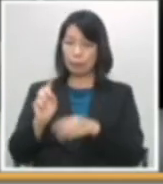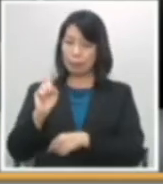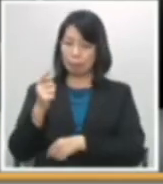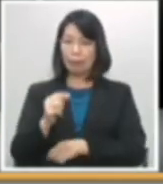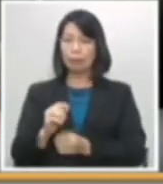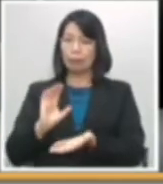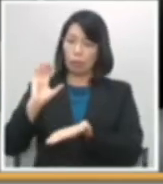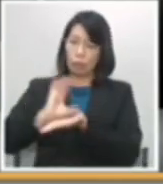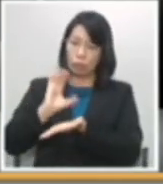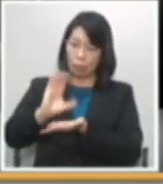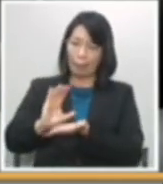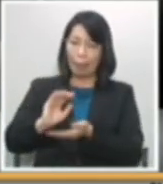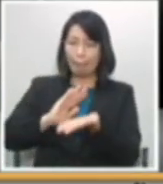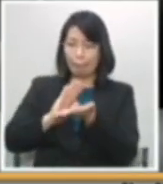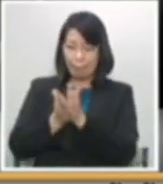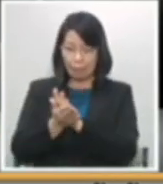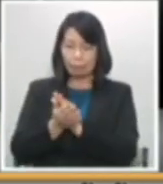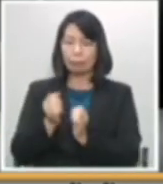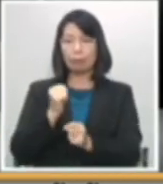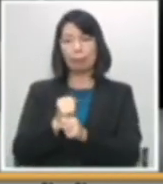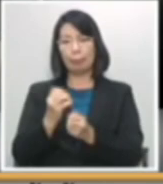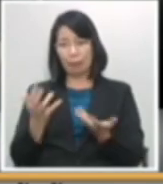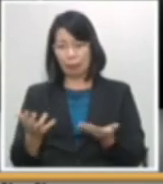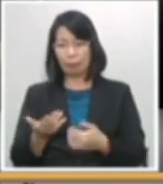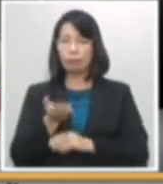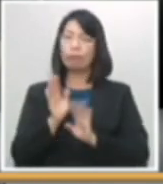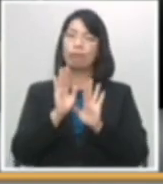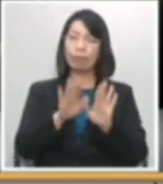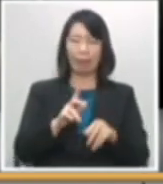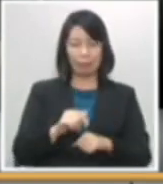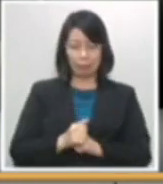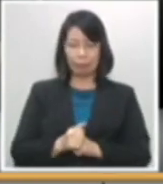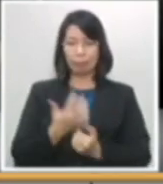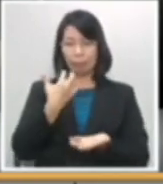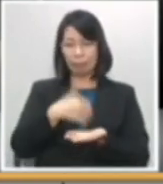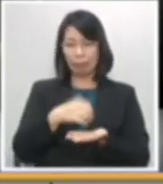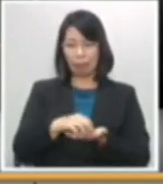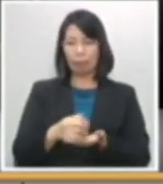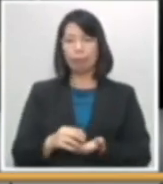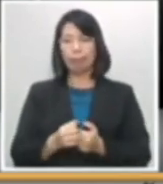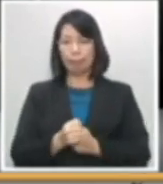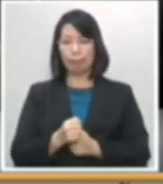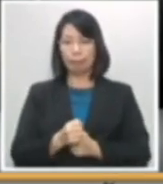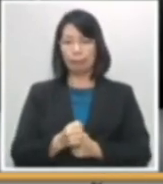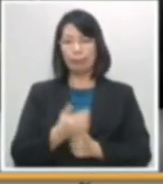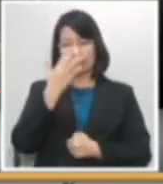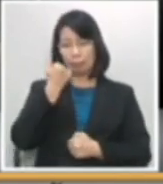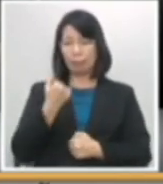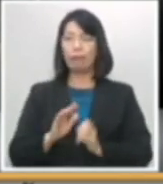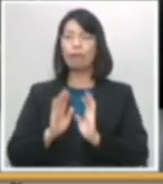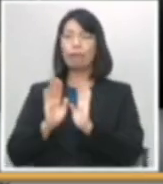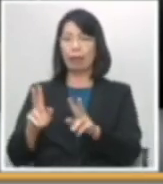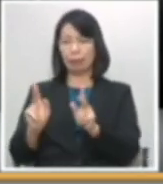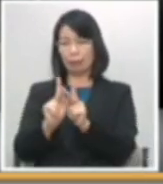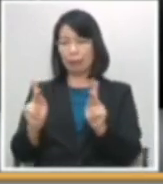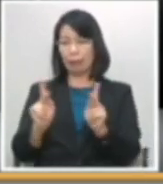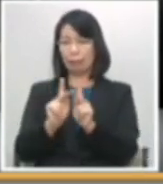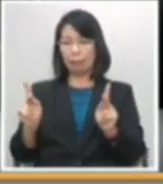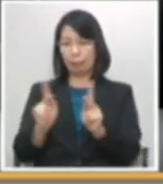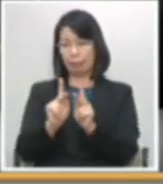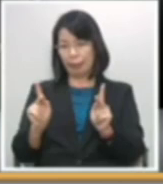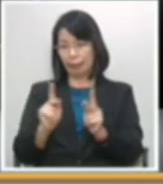กได้พูดจาไว้ได้อภิปรายไว้ต้องเป็นภาระของท่านกรรมธิการเพราะนั้นเรื่องนี้ขอฝาก